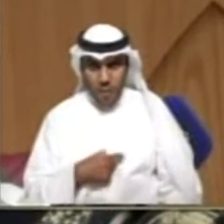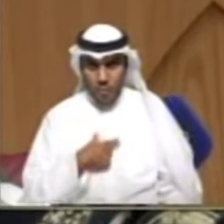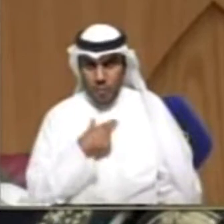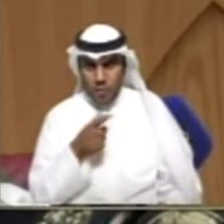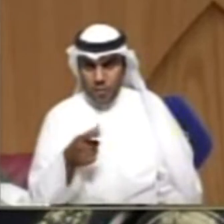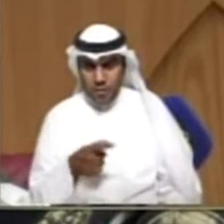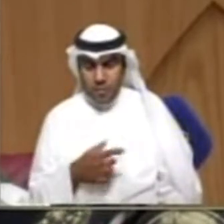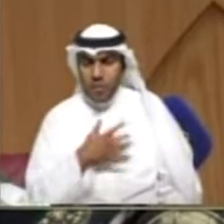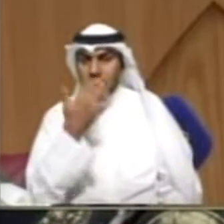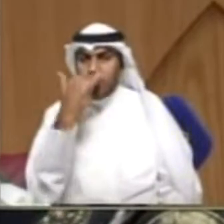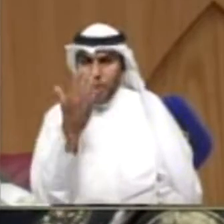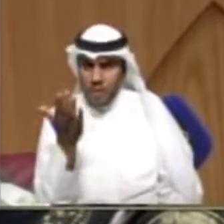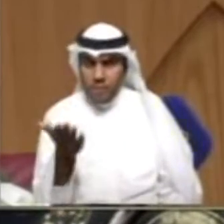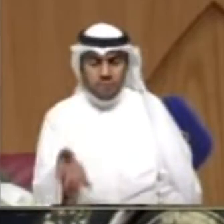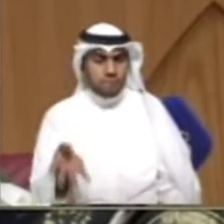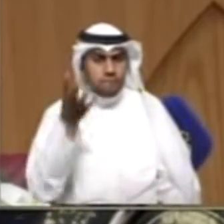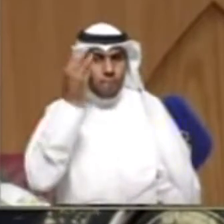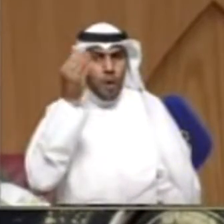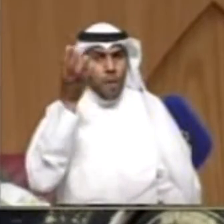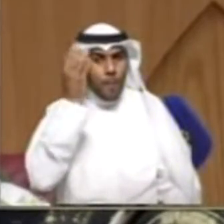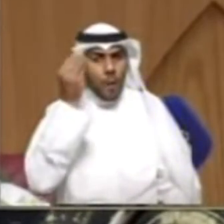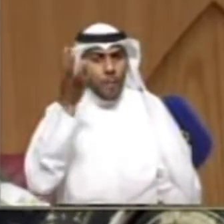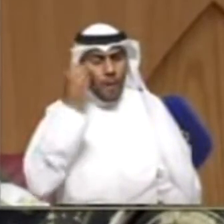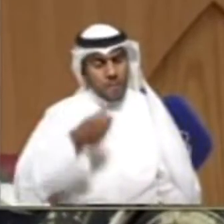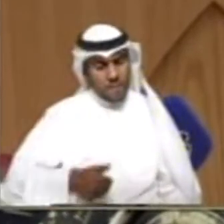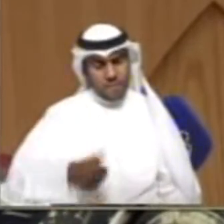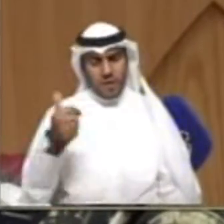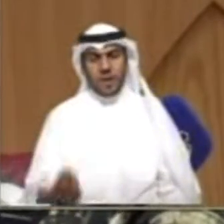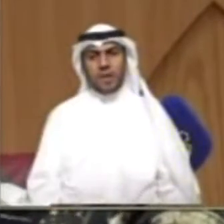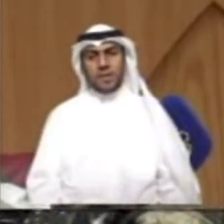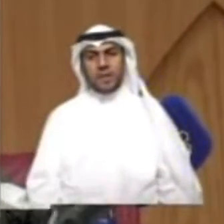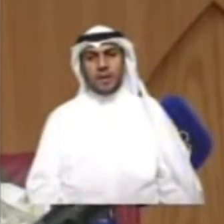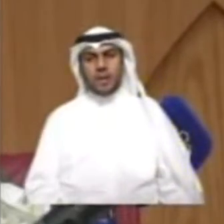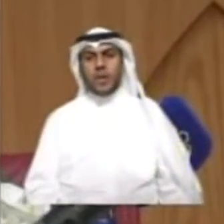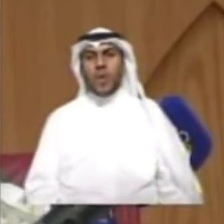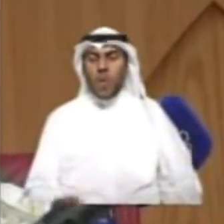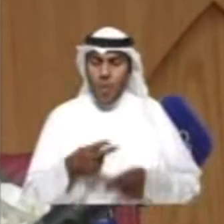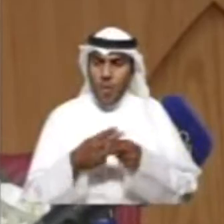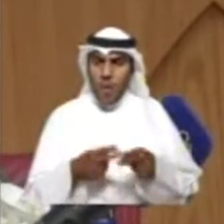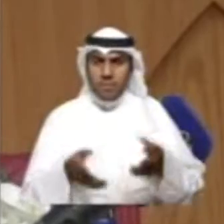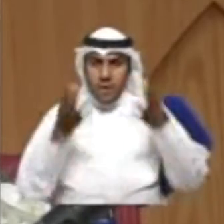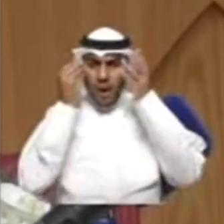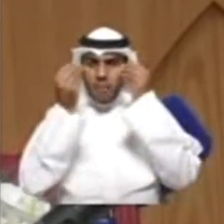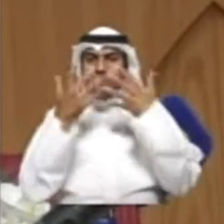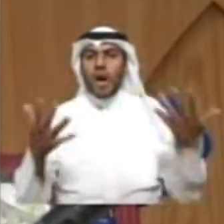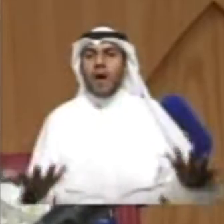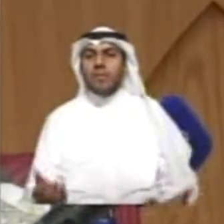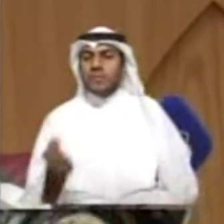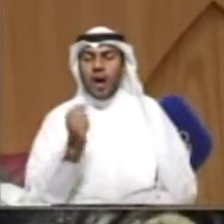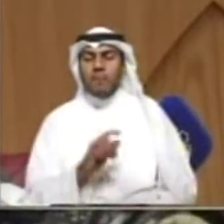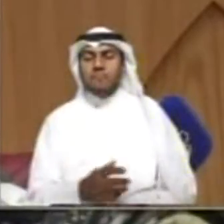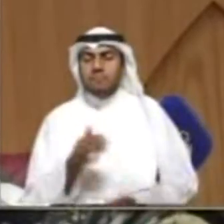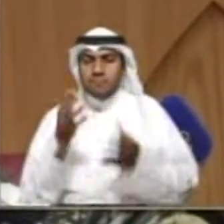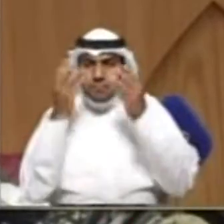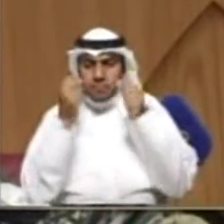الكويتي. فالتعلم عندنا، بيئة التعلم كانت بيئة جيدة، سهل انك انت تتعلم، سهل انك توصل،